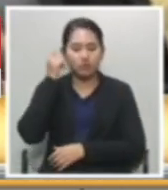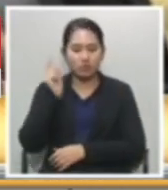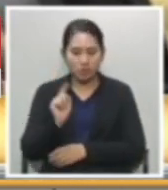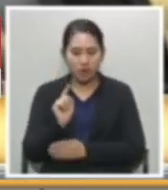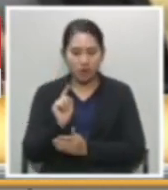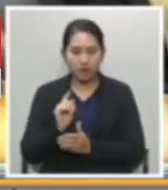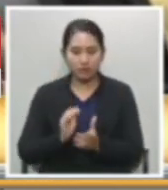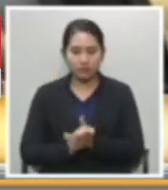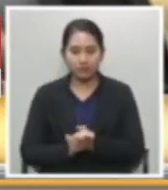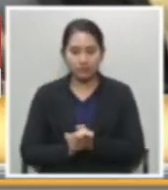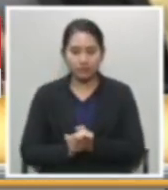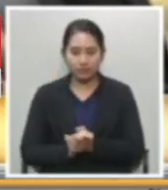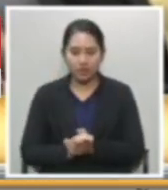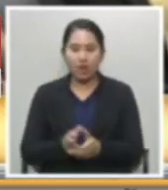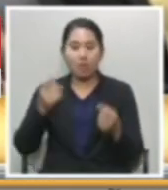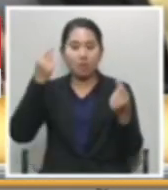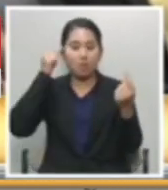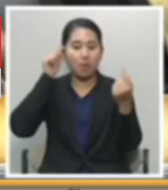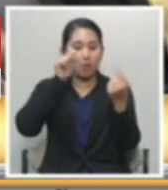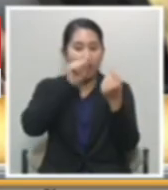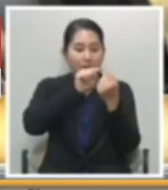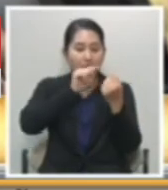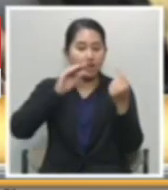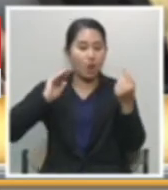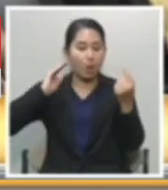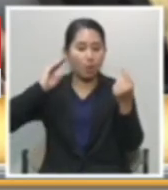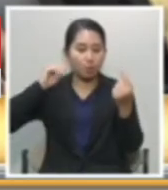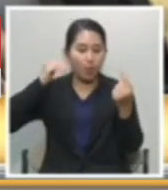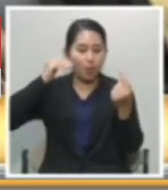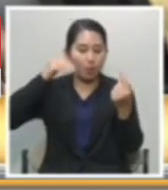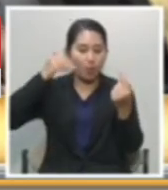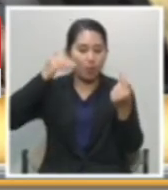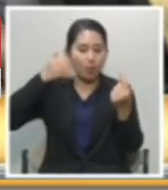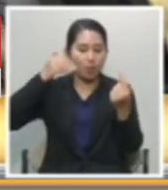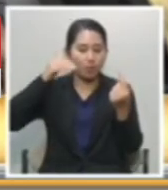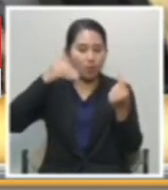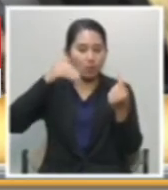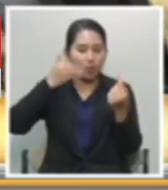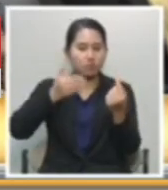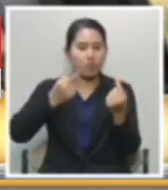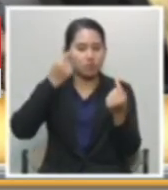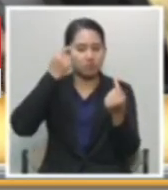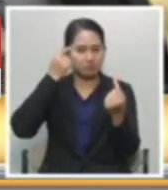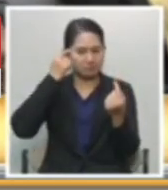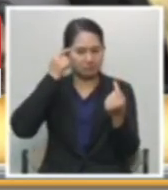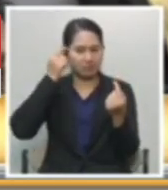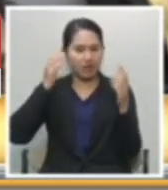ไปถึงเป้าหมายตามที่วางไว้ผมว่ารัฐบาล